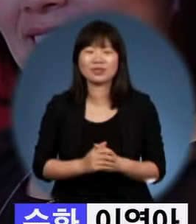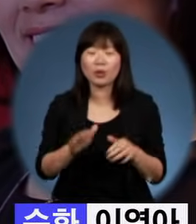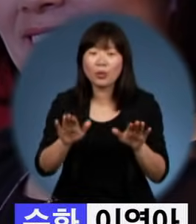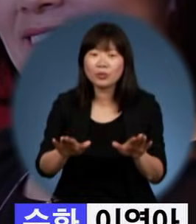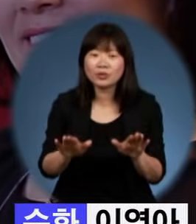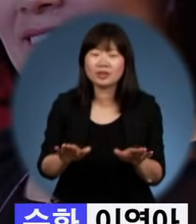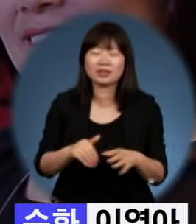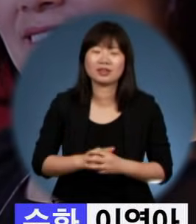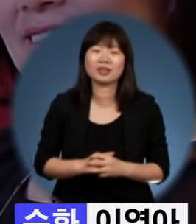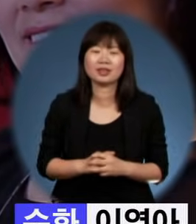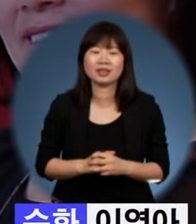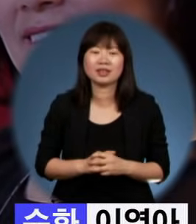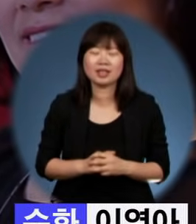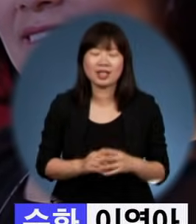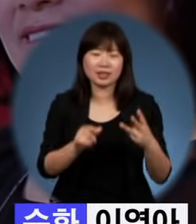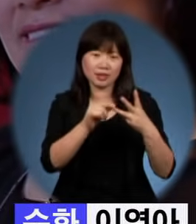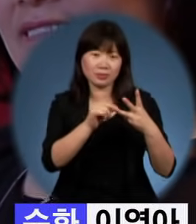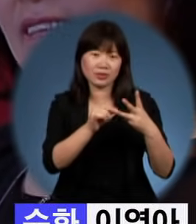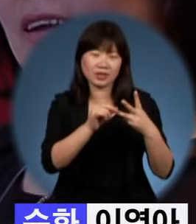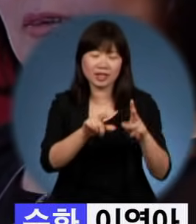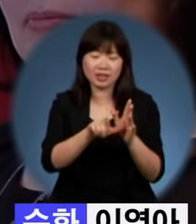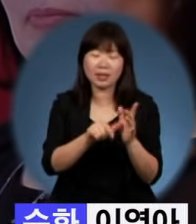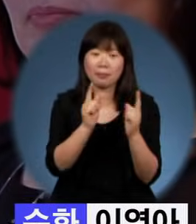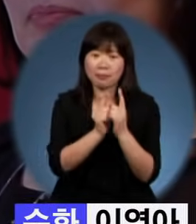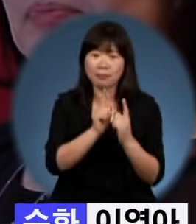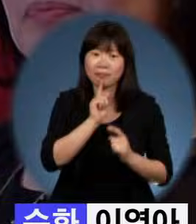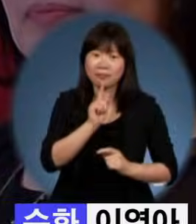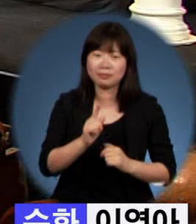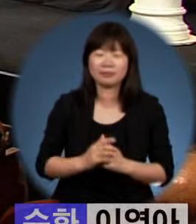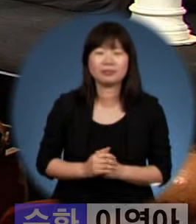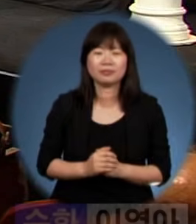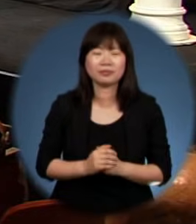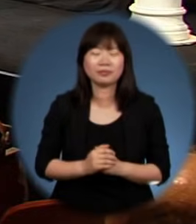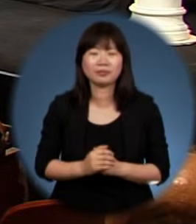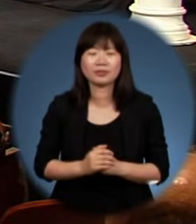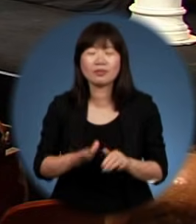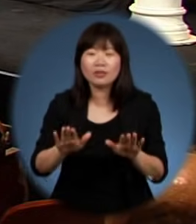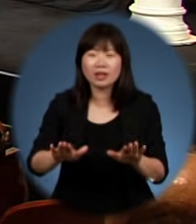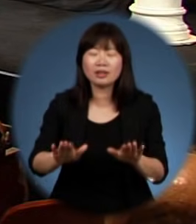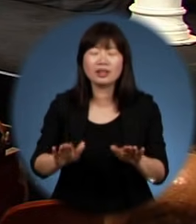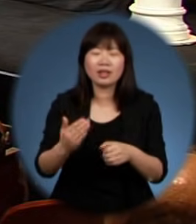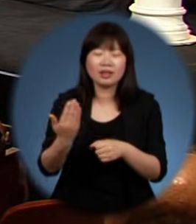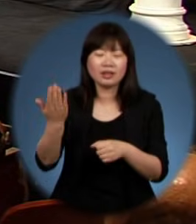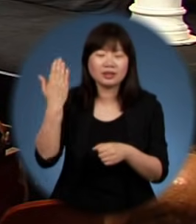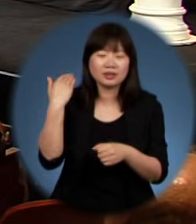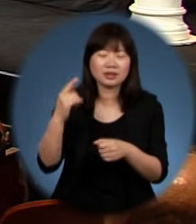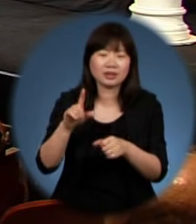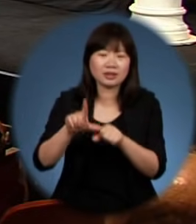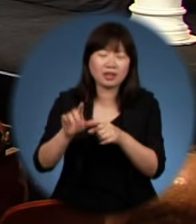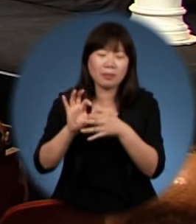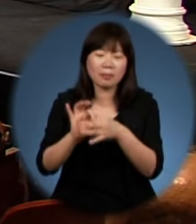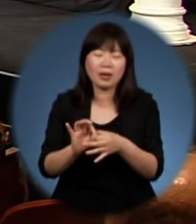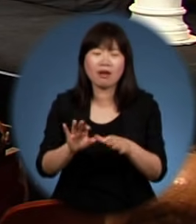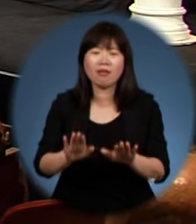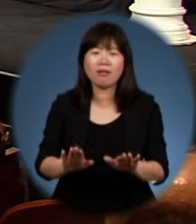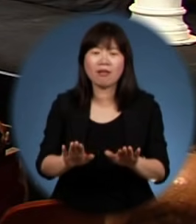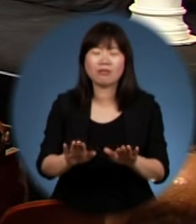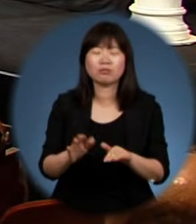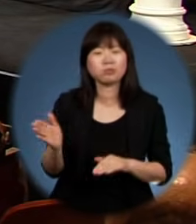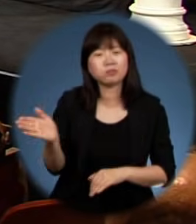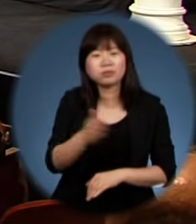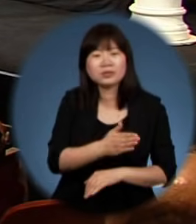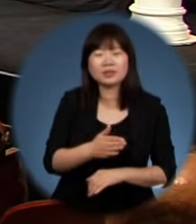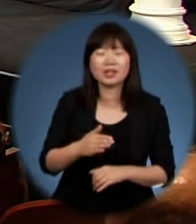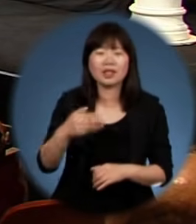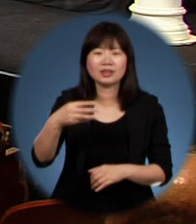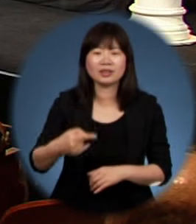오늘 어 세번째 시간입니다 어 오늘은 지난 시간 이었어요 이제 본격적으로